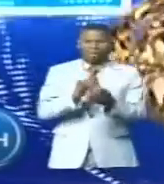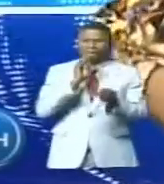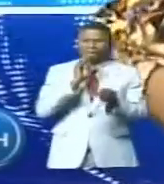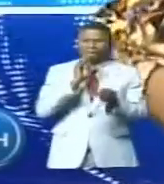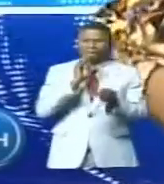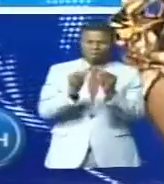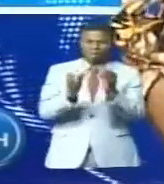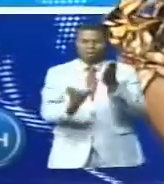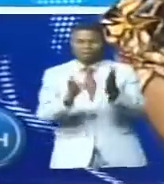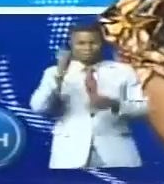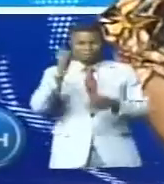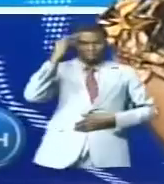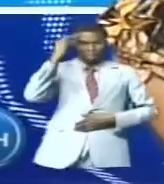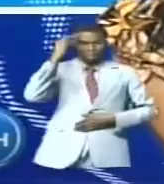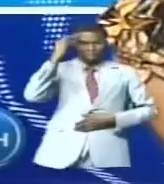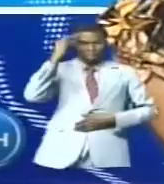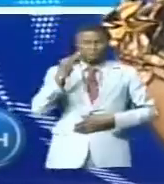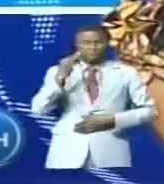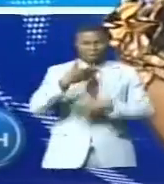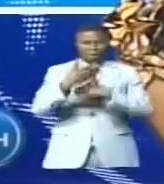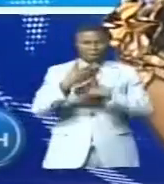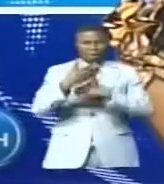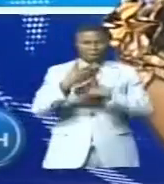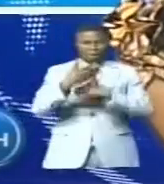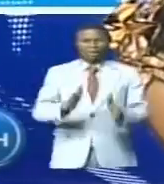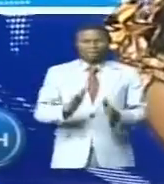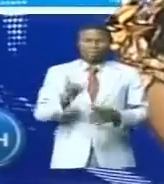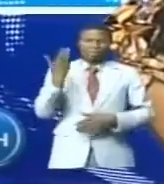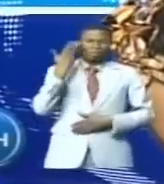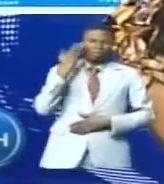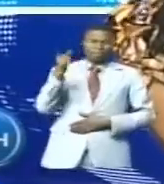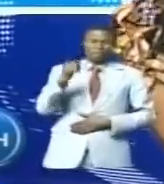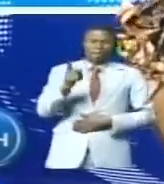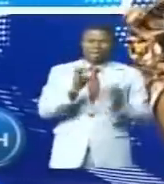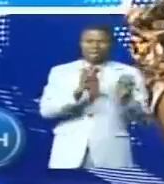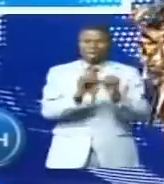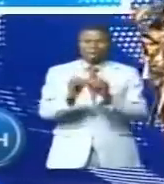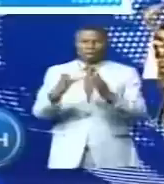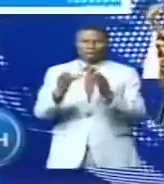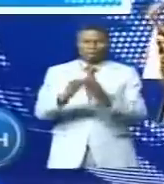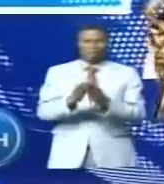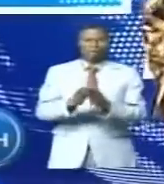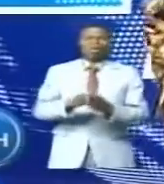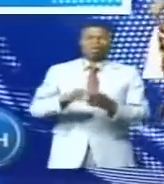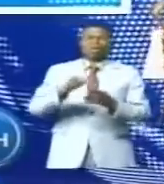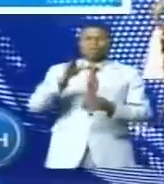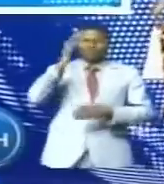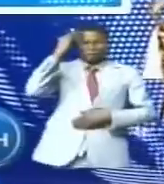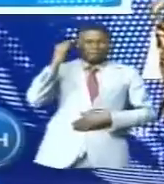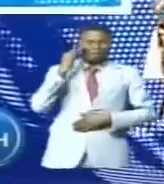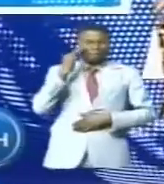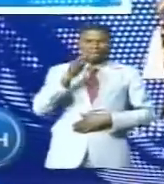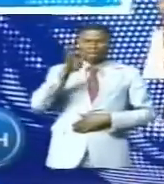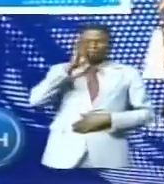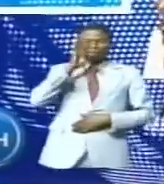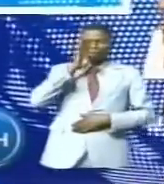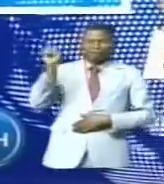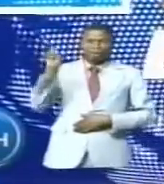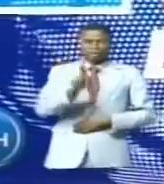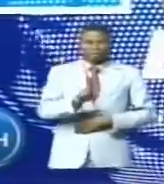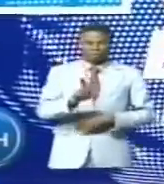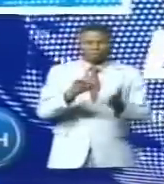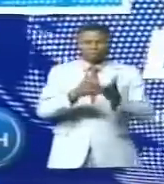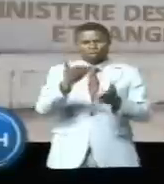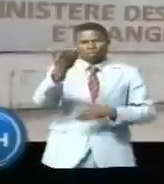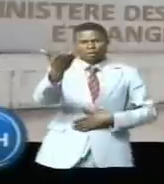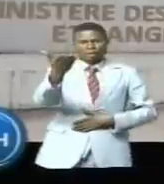le vice-premier ministre, ministre des Affaires étrangères Christophe Lutundula a eu avec André Flahou, ministre d'État belge, Doris Mozo et Henri